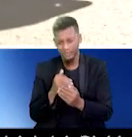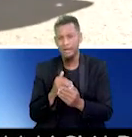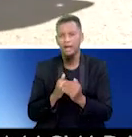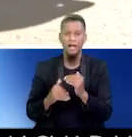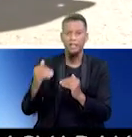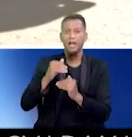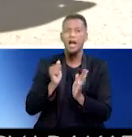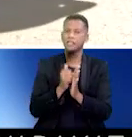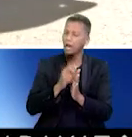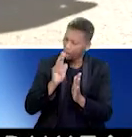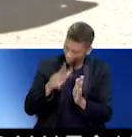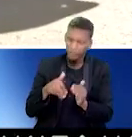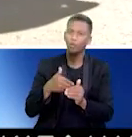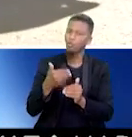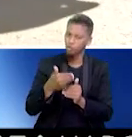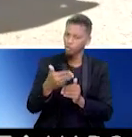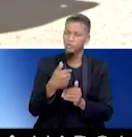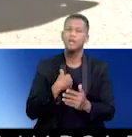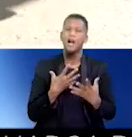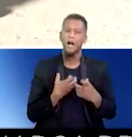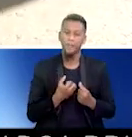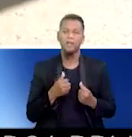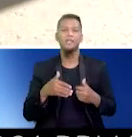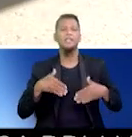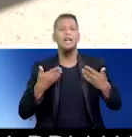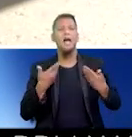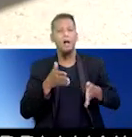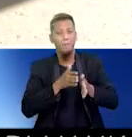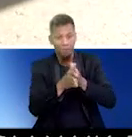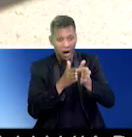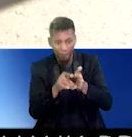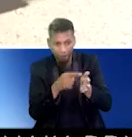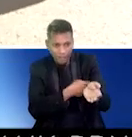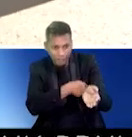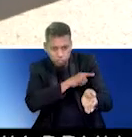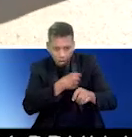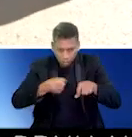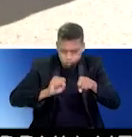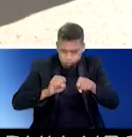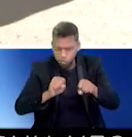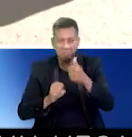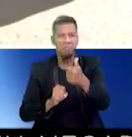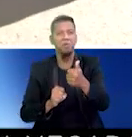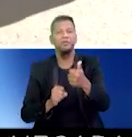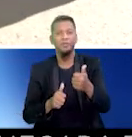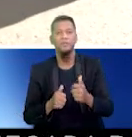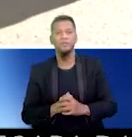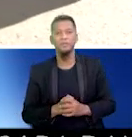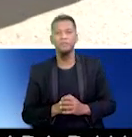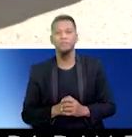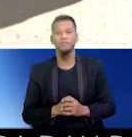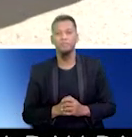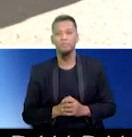diadakan terus lah, biar para rider yang punya bakat pembalap jadi pada tersalurkan gitu, bisa jadi ke kelas dunia atau